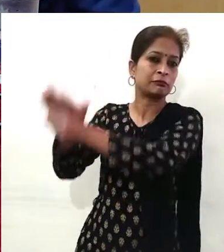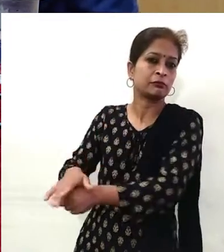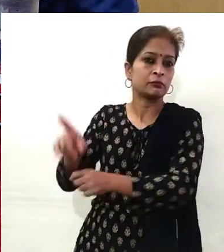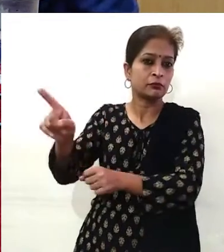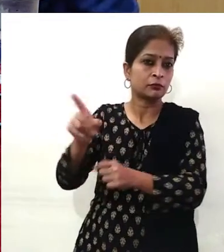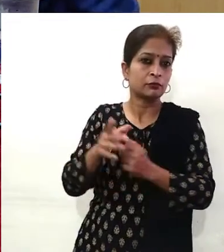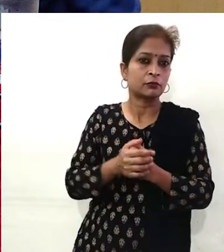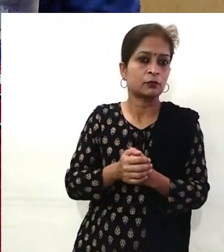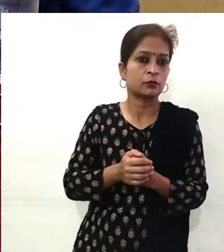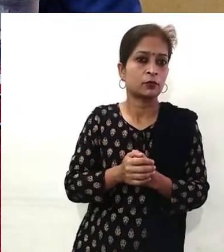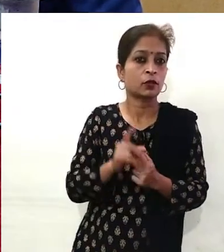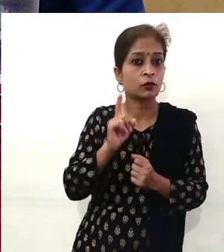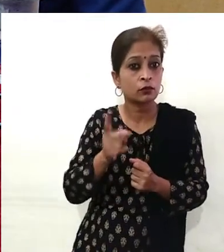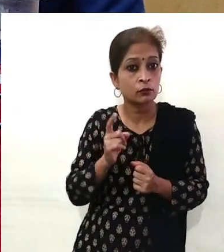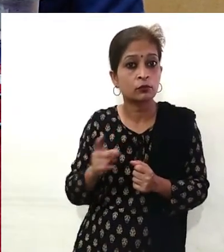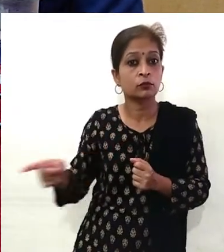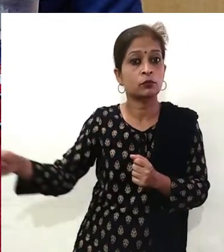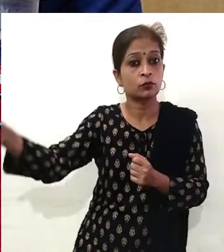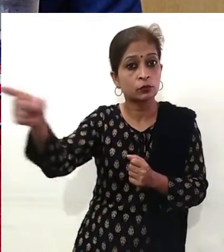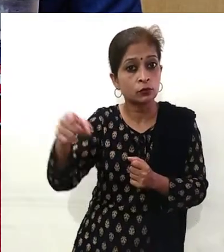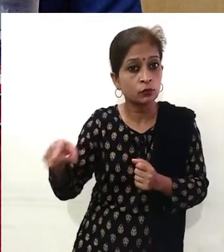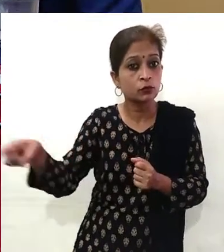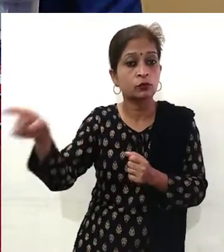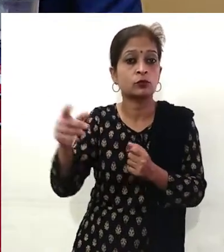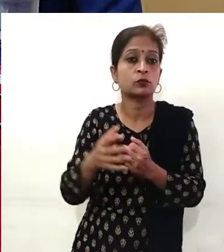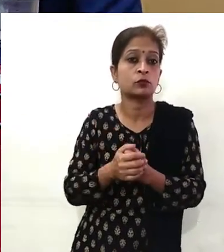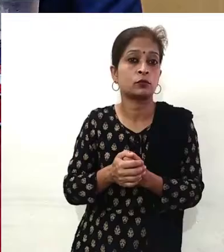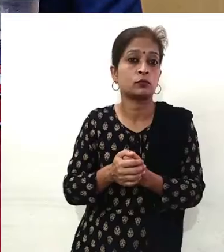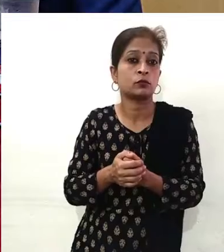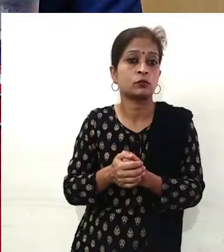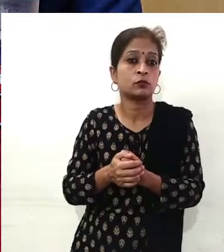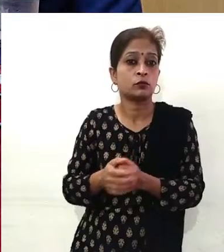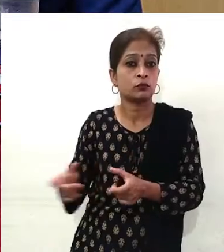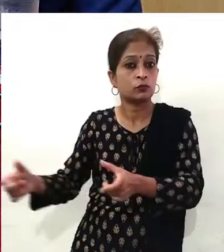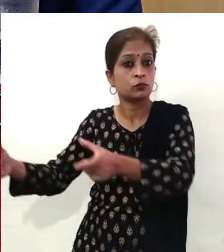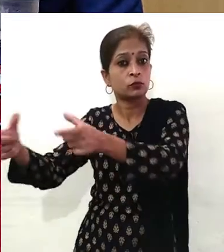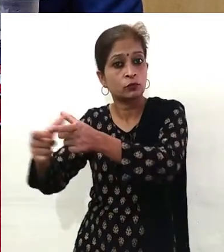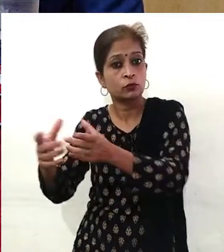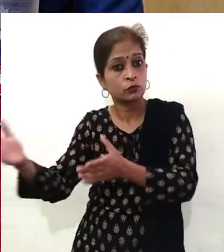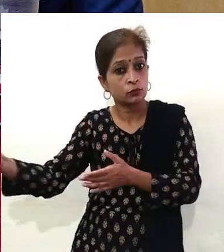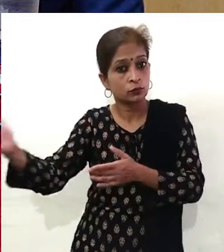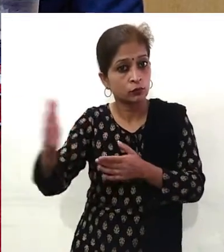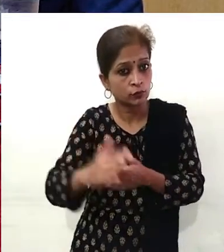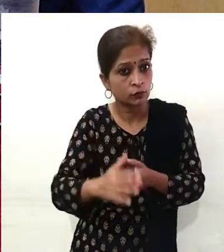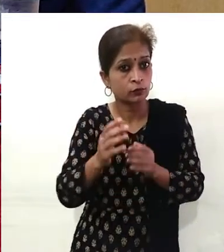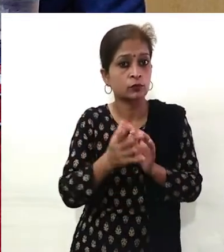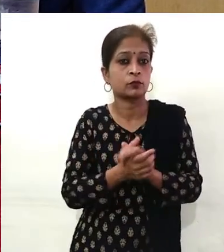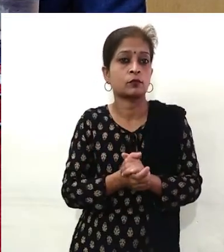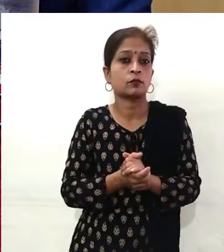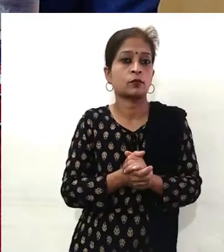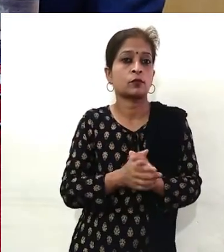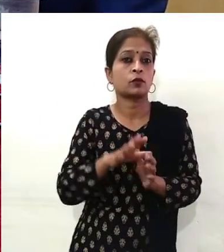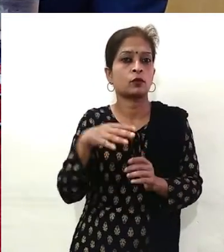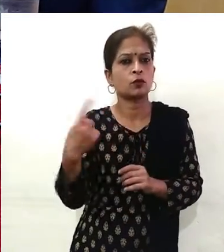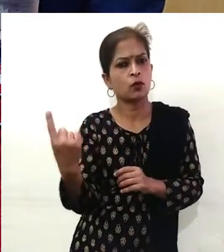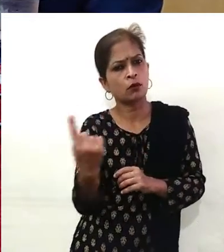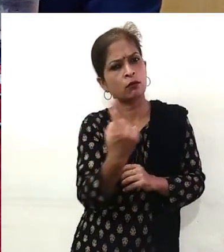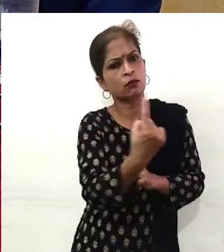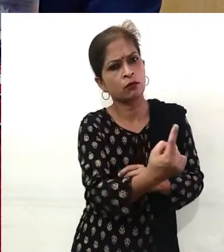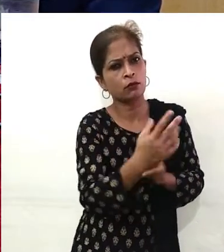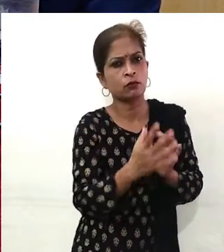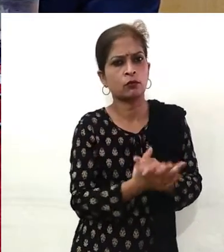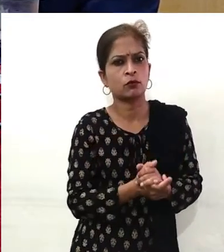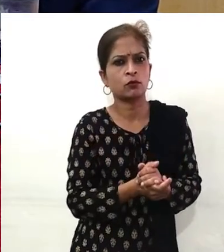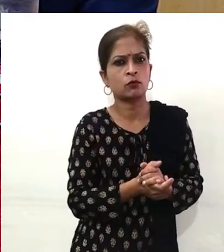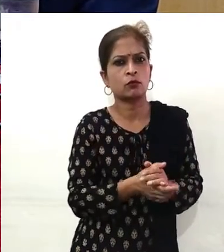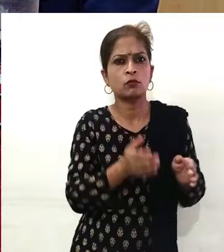देखते थे और कुलीन नहीं समझते जी, वही सबर राजा आया, अकेला अपने